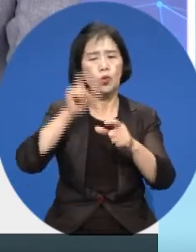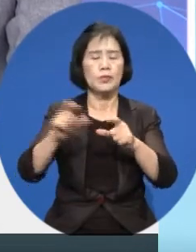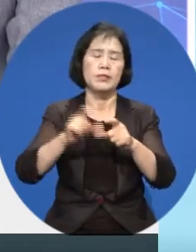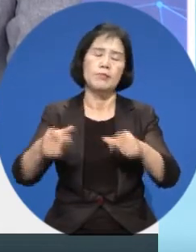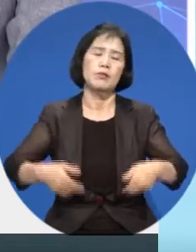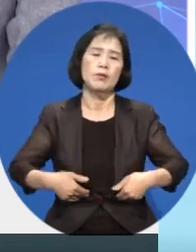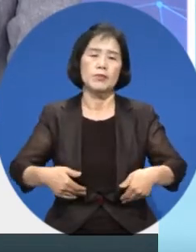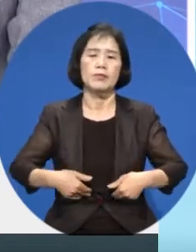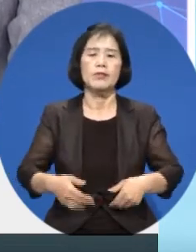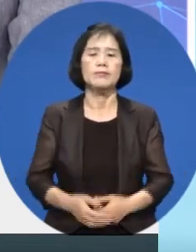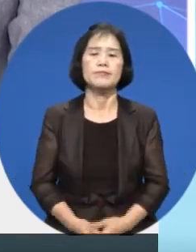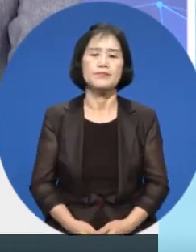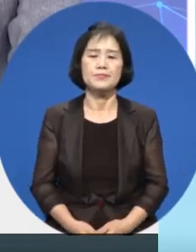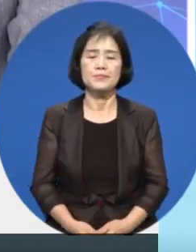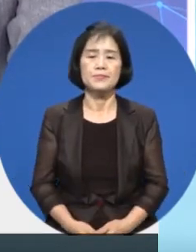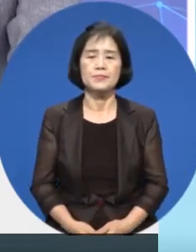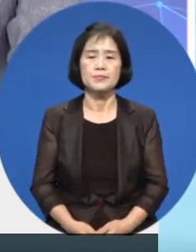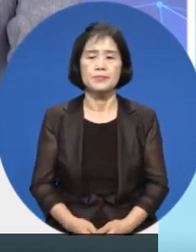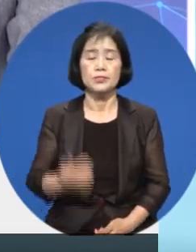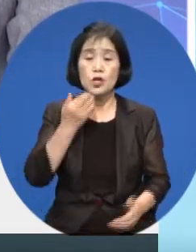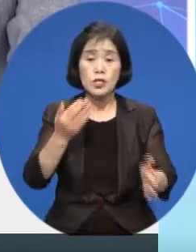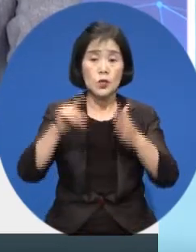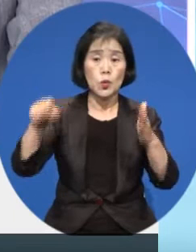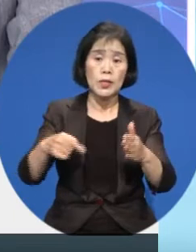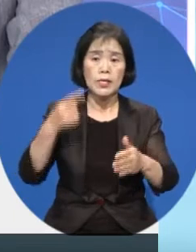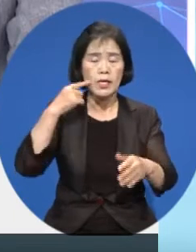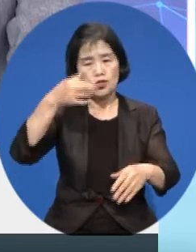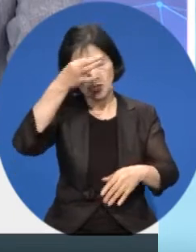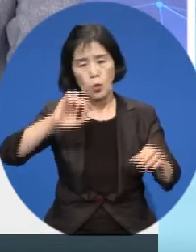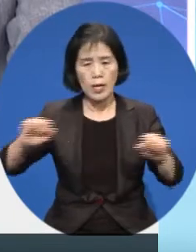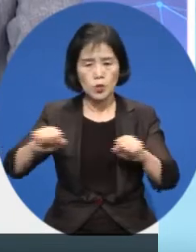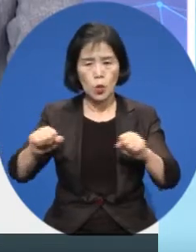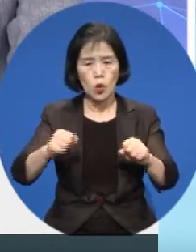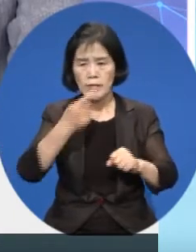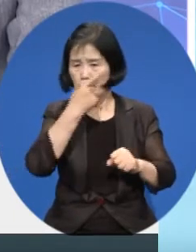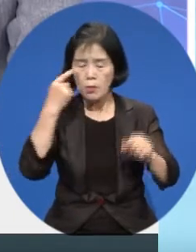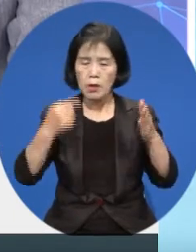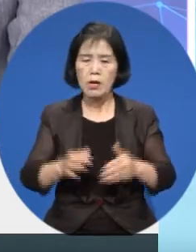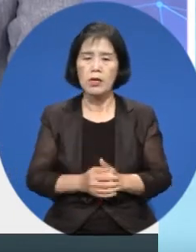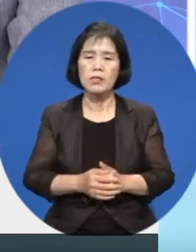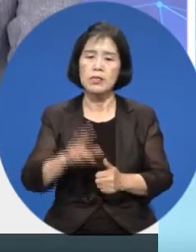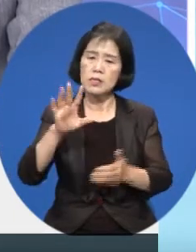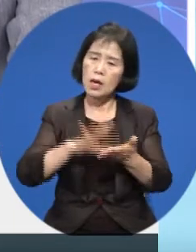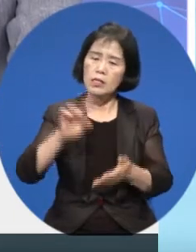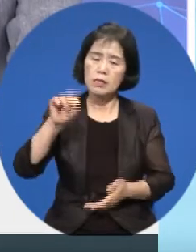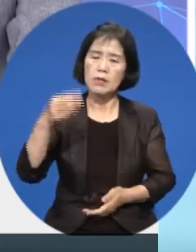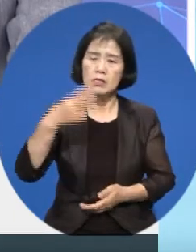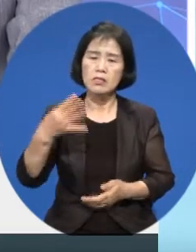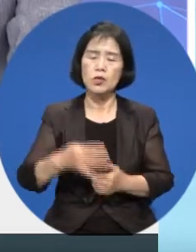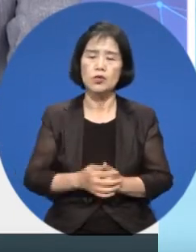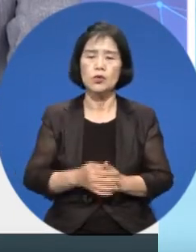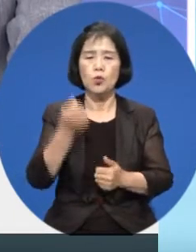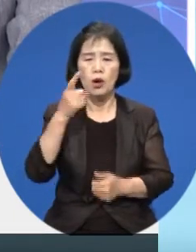많다고 볼 수 있습니다 현재 도내 예술활동 증명을 받은 해 주리니 2만 4000여명 인데 월 10만원씩 12개월을 지원하는데